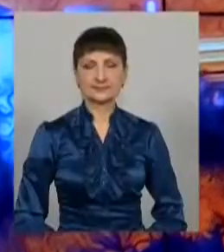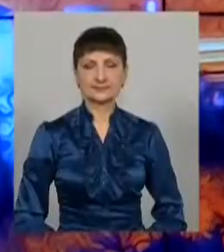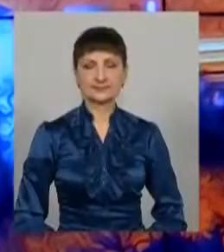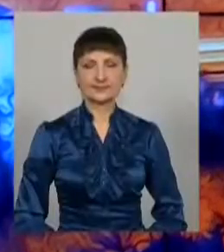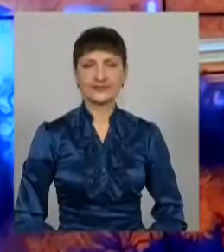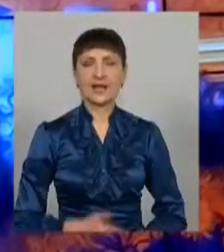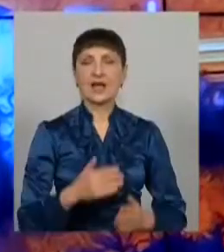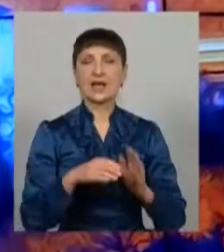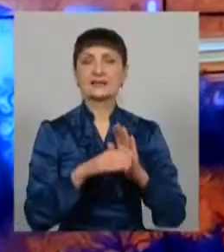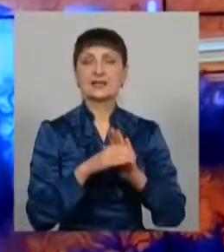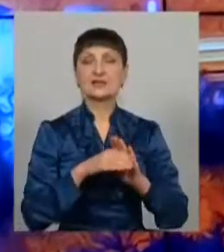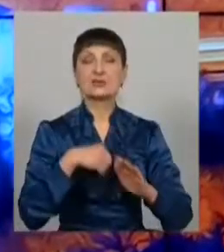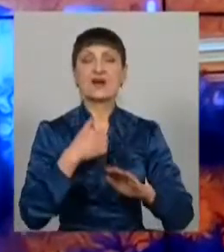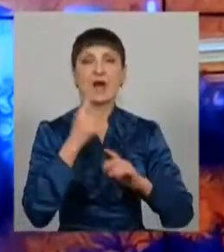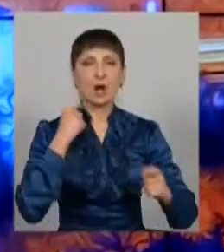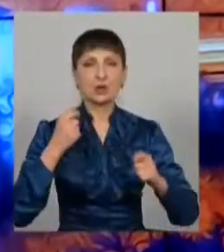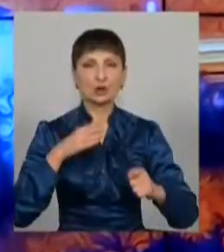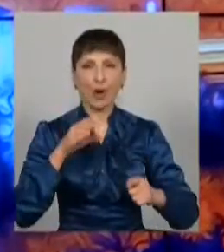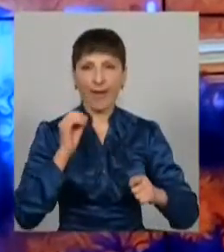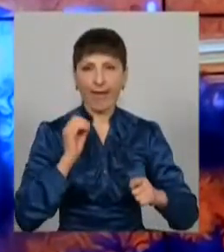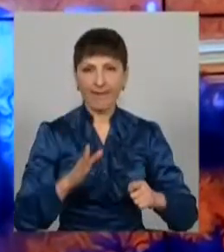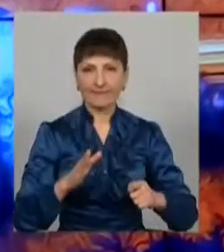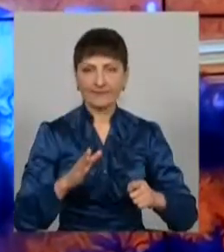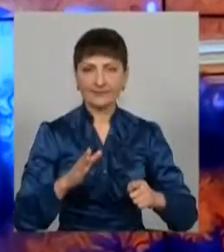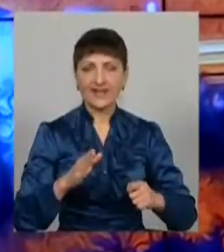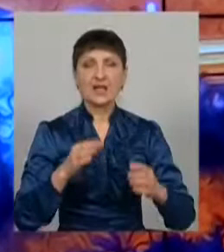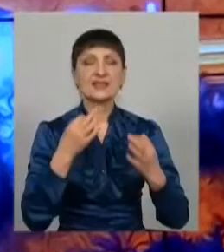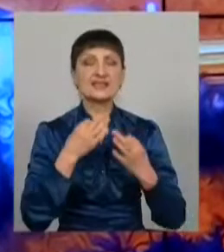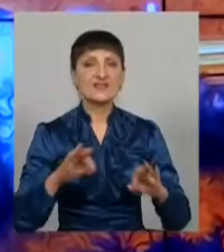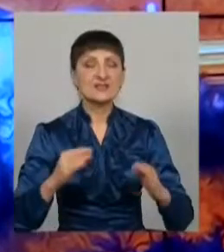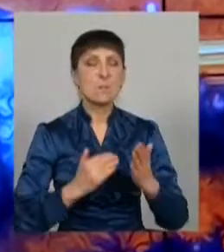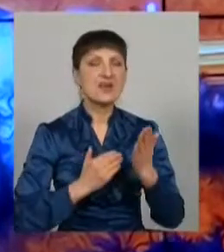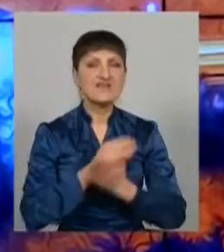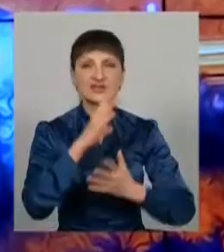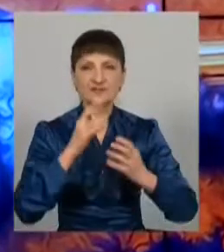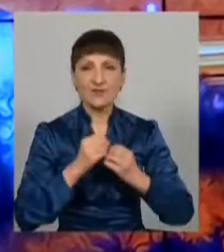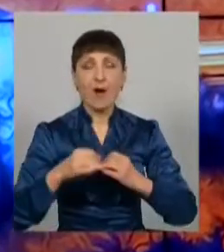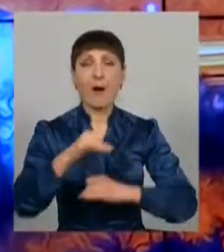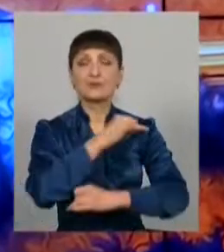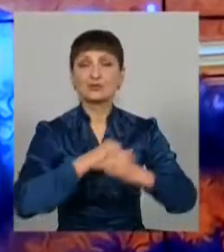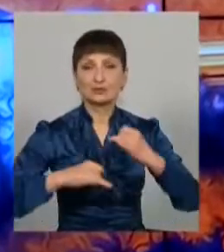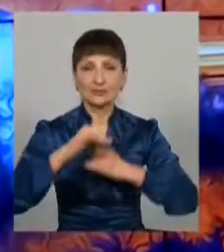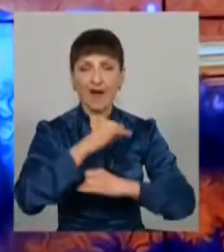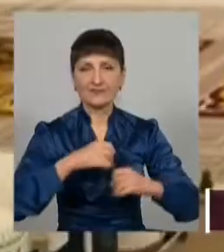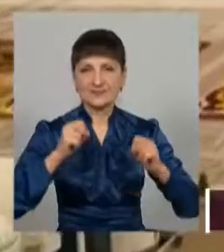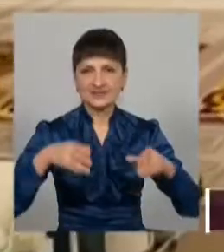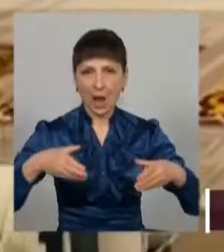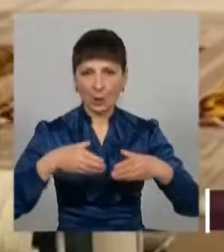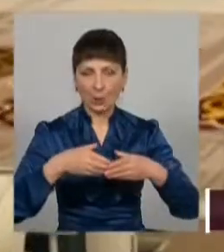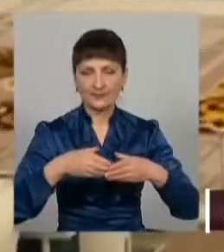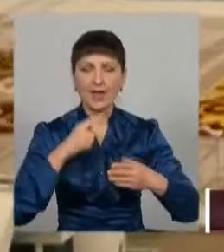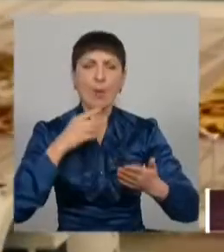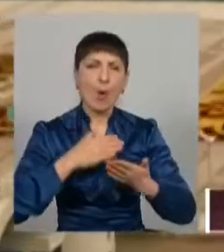Статью главы государства Касым-Жомарта Токаева «Независимость превыше всего» бурно обсуждают в экспертных кругах.